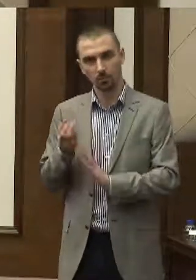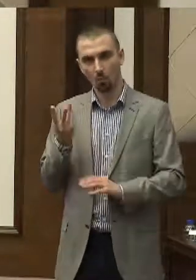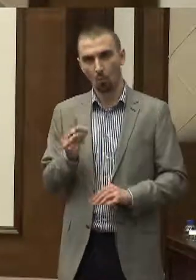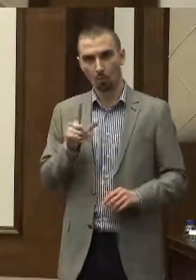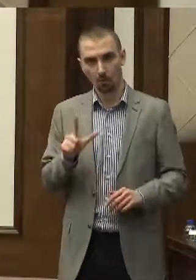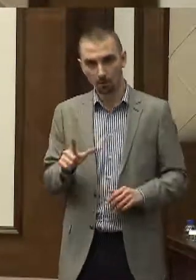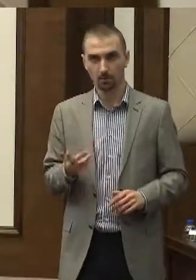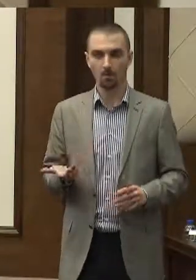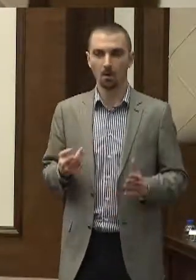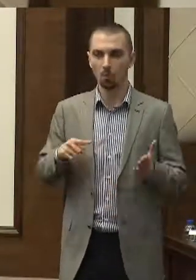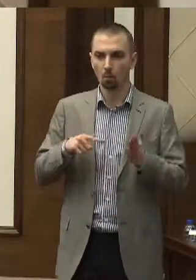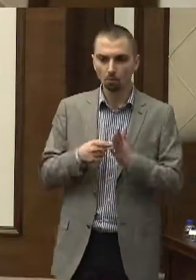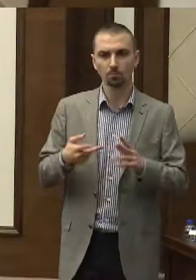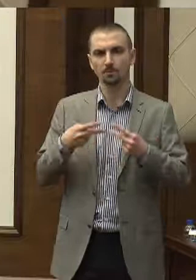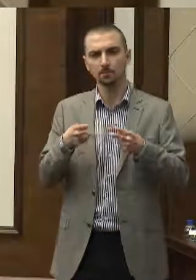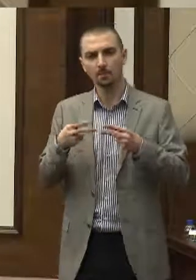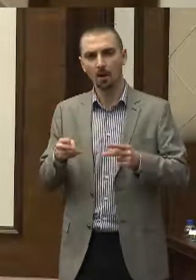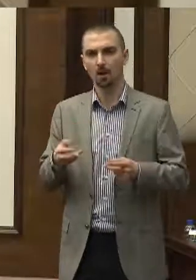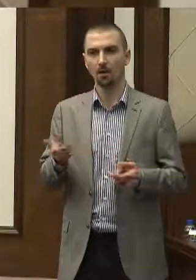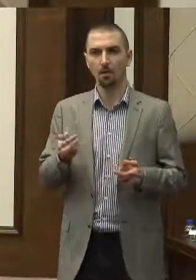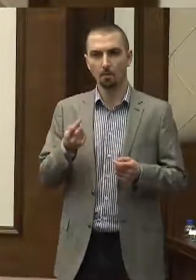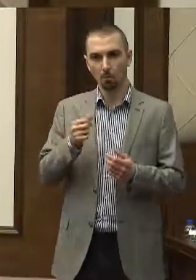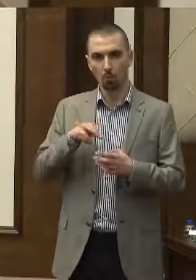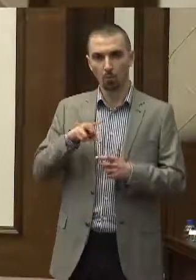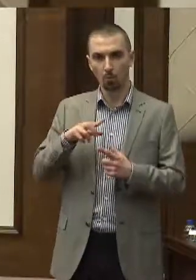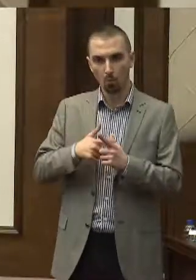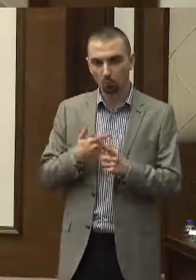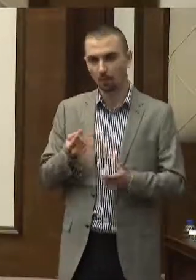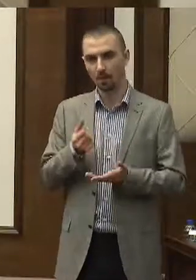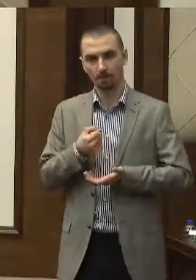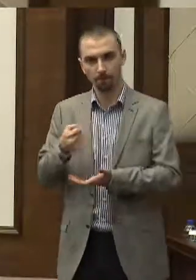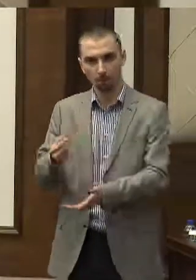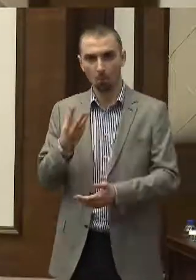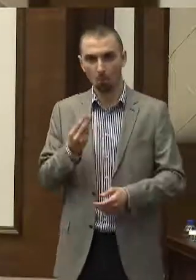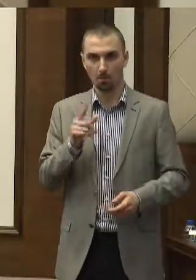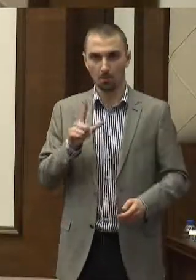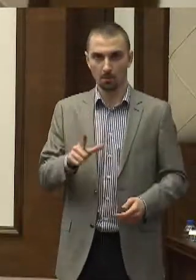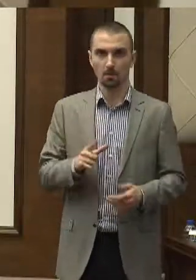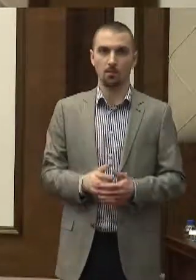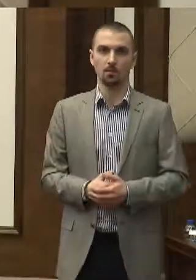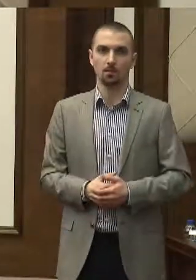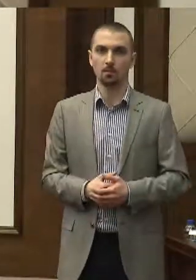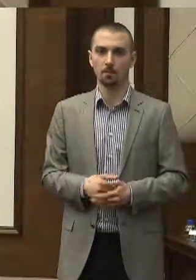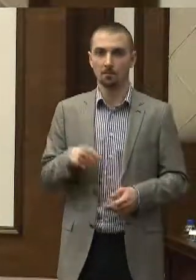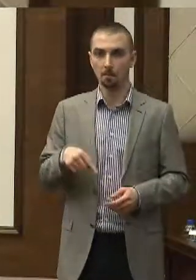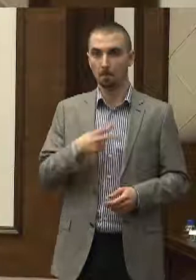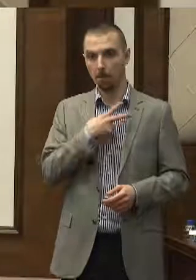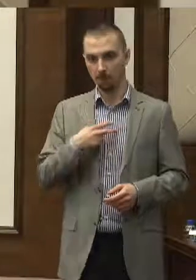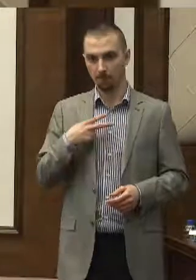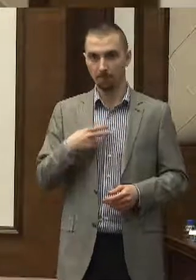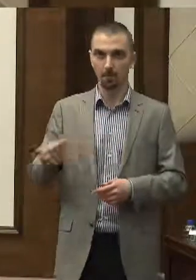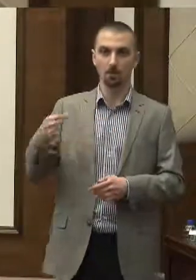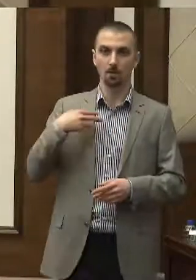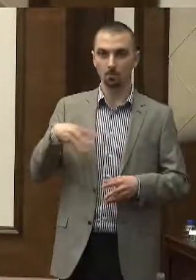ilgili altyapı çalışmaları için finans desteğini sağlaması gerekmektedir. Bu noktada belediyelere düşen görev